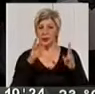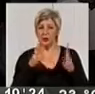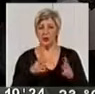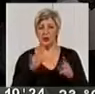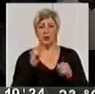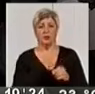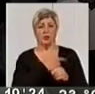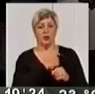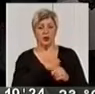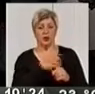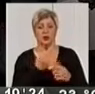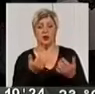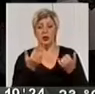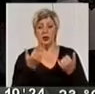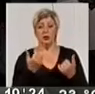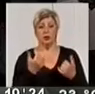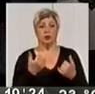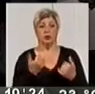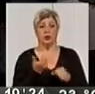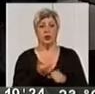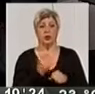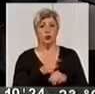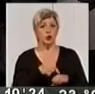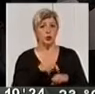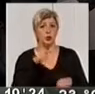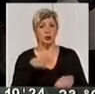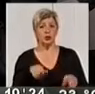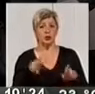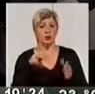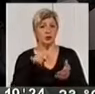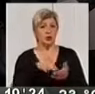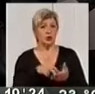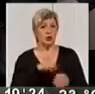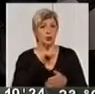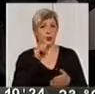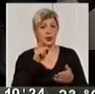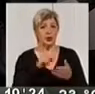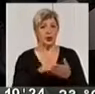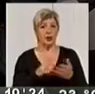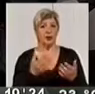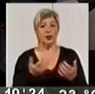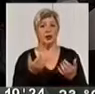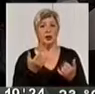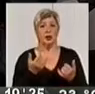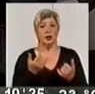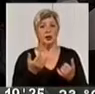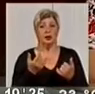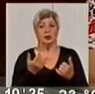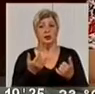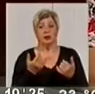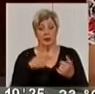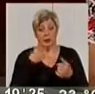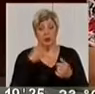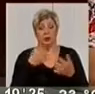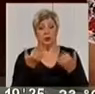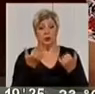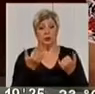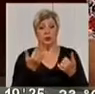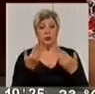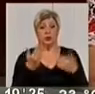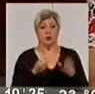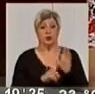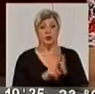дуже гостро стоїть це питання. І от про це колега говорив, що сьогодні вони вони вже розпочали ці перевірки. І сьогодні